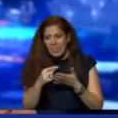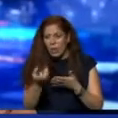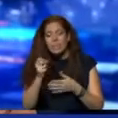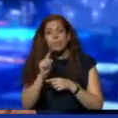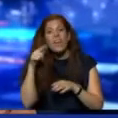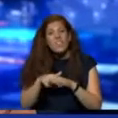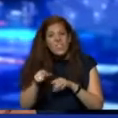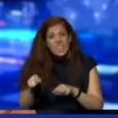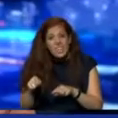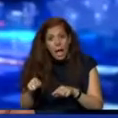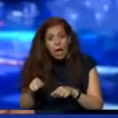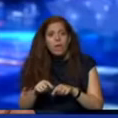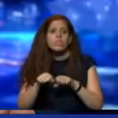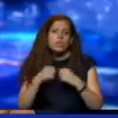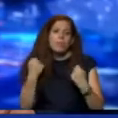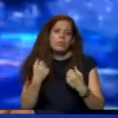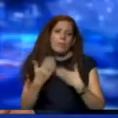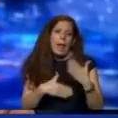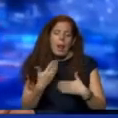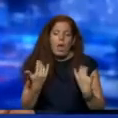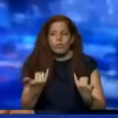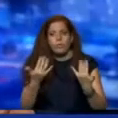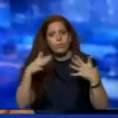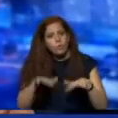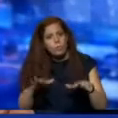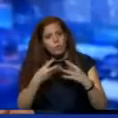שמבחינתו הפריע ושיבש את המהלך הזה. עכשיו, יושבות שם